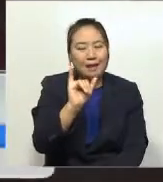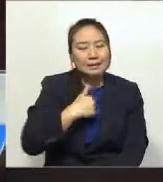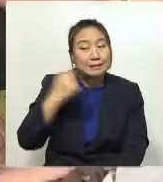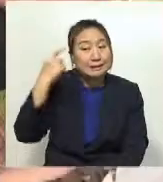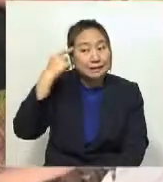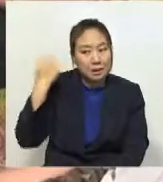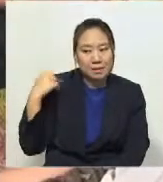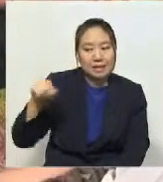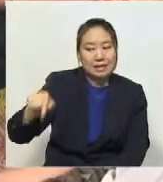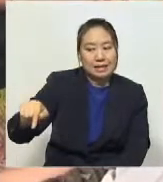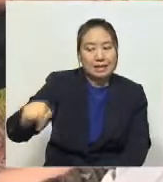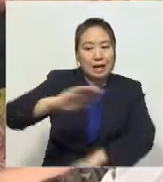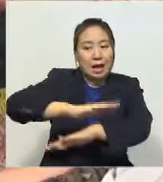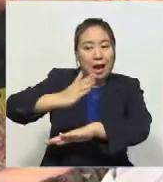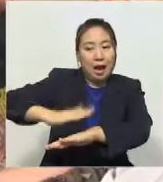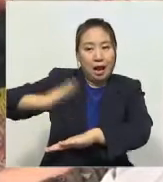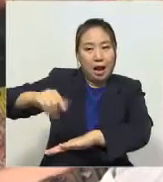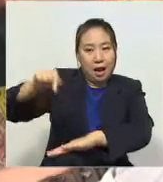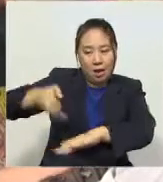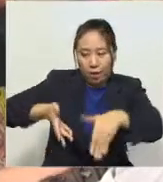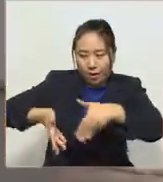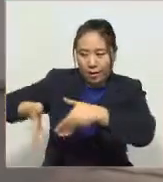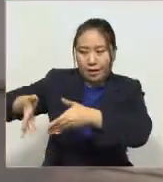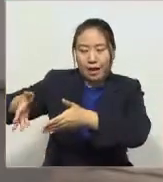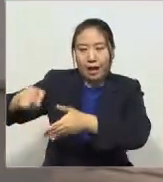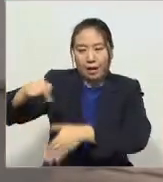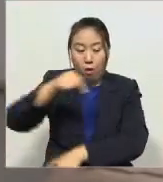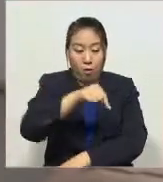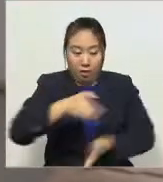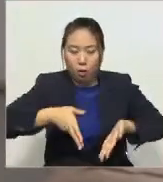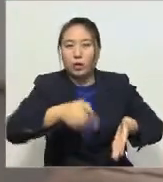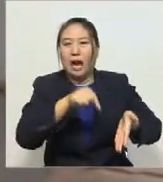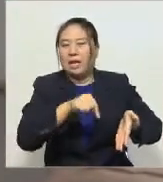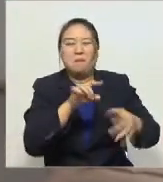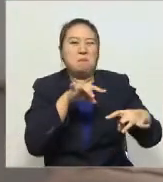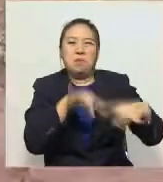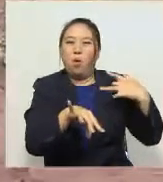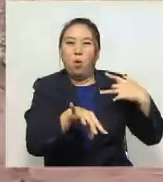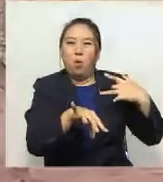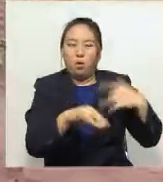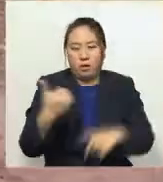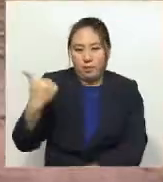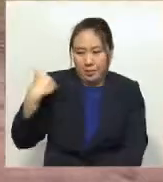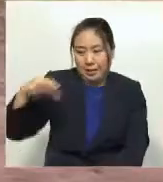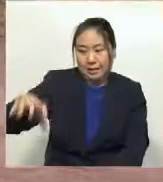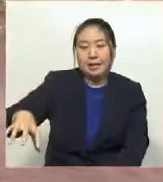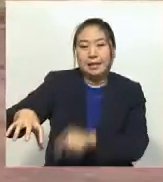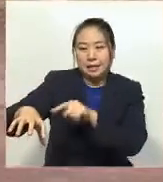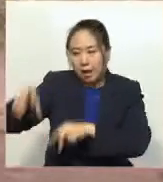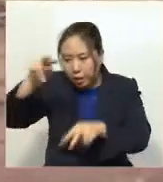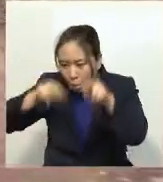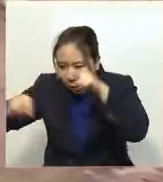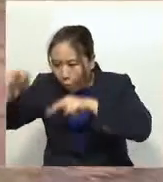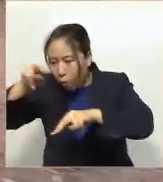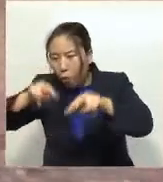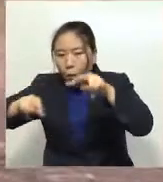เห็นว่าพื้นที่บริเวณสันเขาริมถนนทางหลวง1081นั้นไม่เหมาะสมค่ะส่วนอีกหนึ่งพื้นที่นะคะที่มีการสำรวจก็คือ